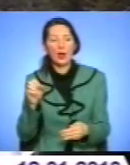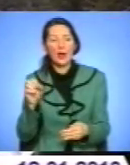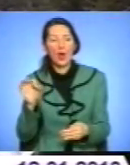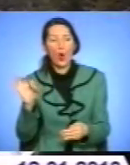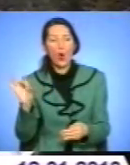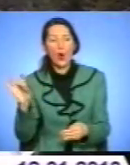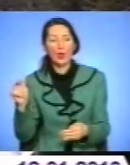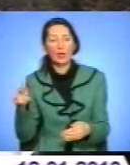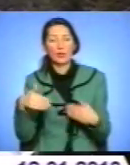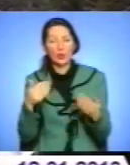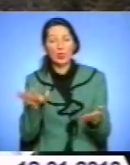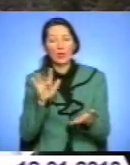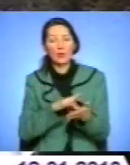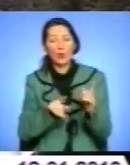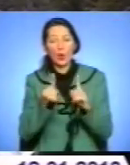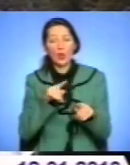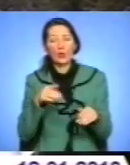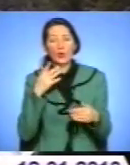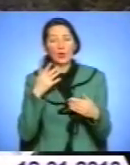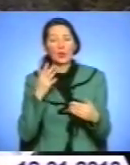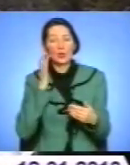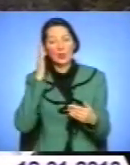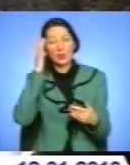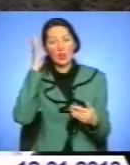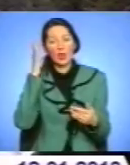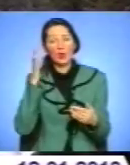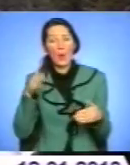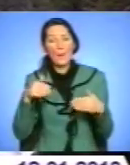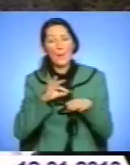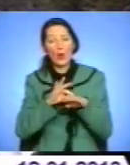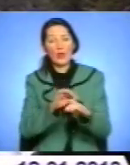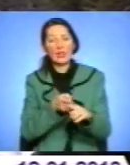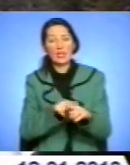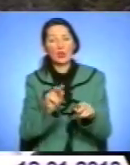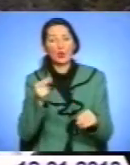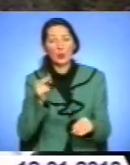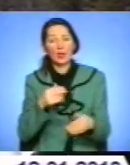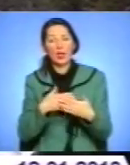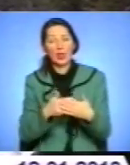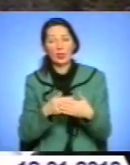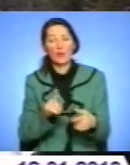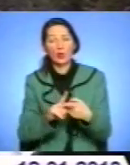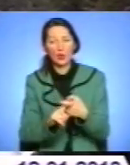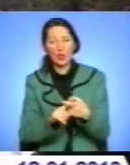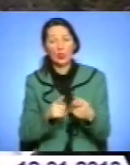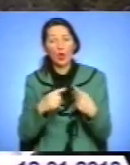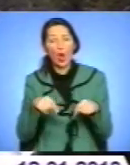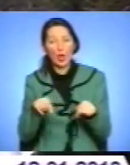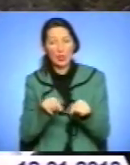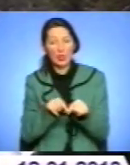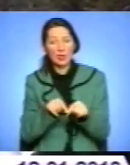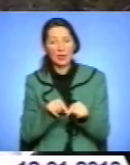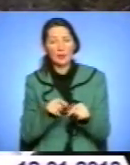з ідеєю проведення цього чемпіонату і активно долучаються до його організації. Власне, це приклад того, що